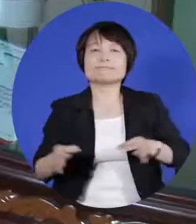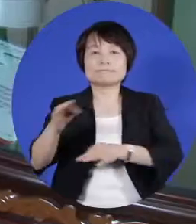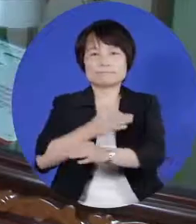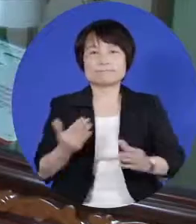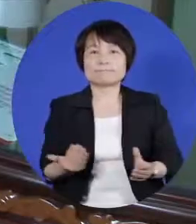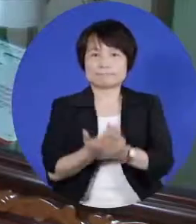됐으면 좋겠다 고 말해